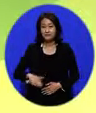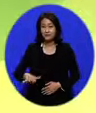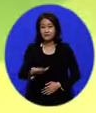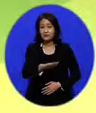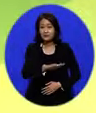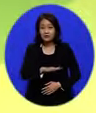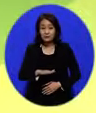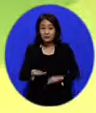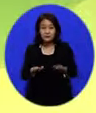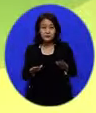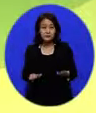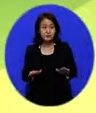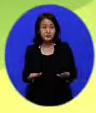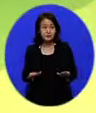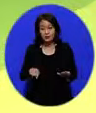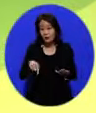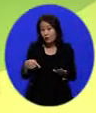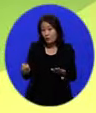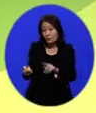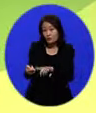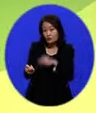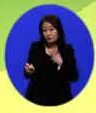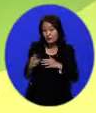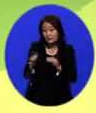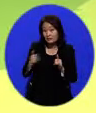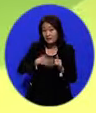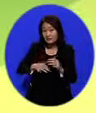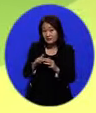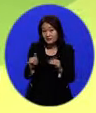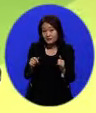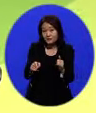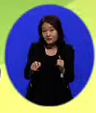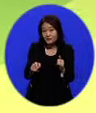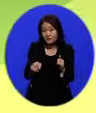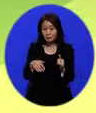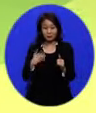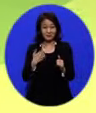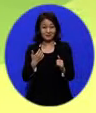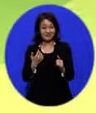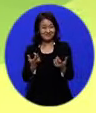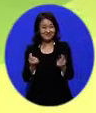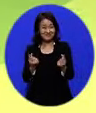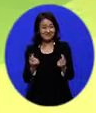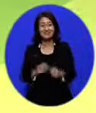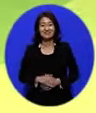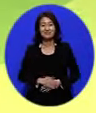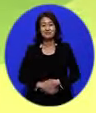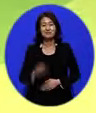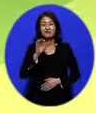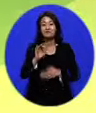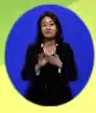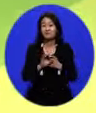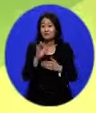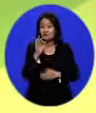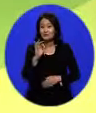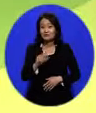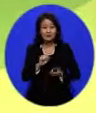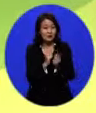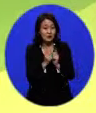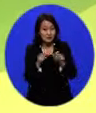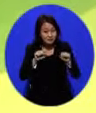여러분들에게 오늘 저기 옆에 계신 분들 혹시 아시는 분이신가요? 모르시는 분들이시죠? 자, 그렇다면